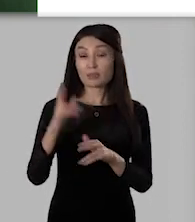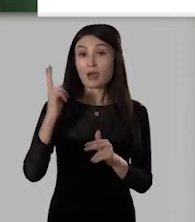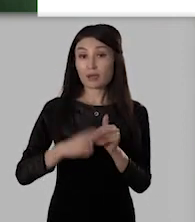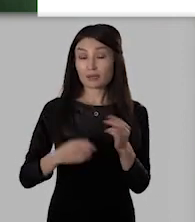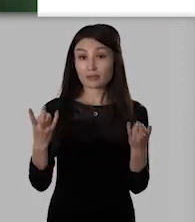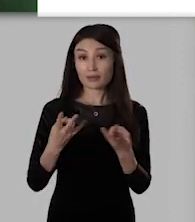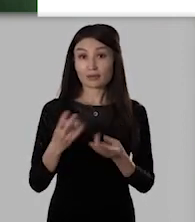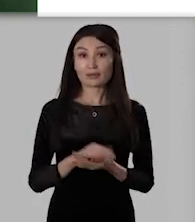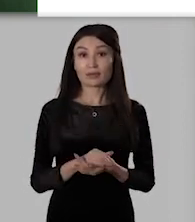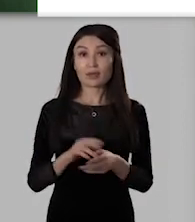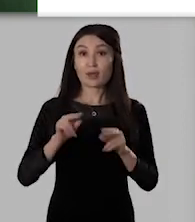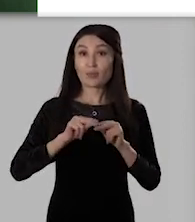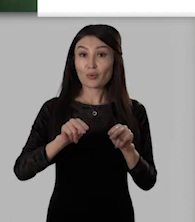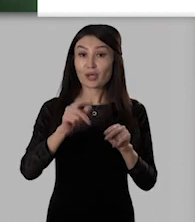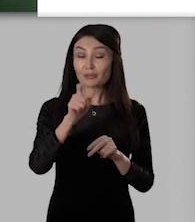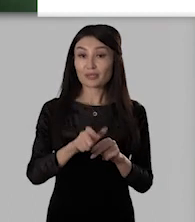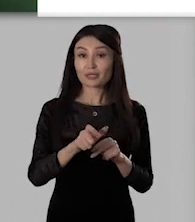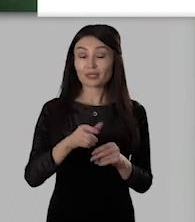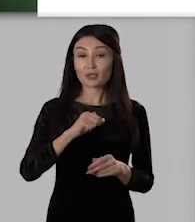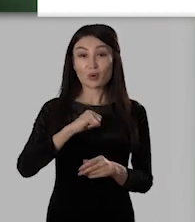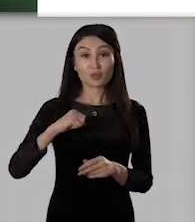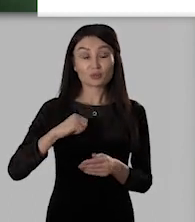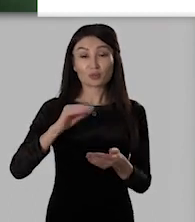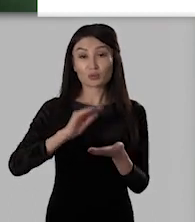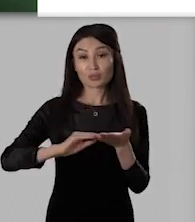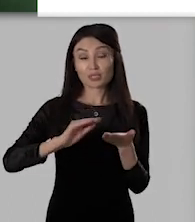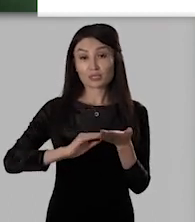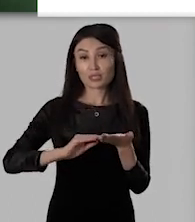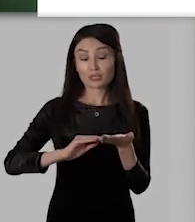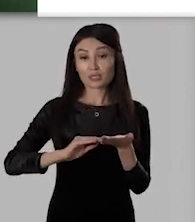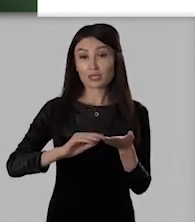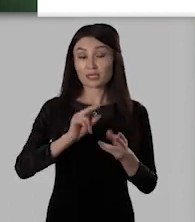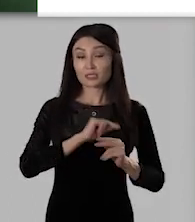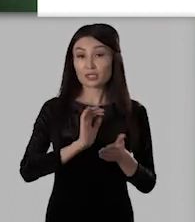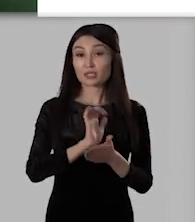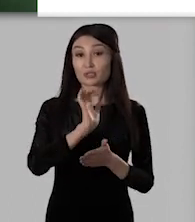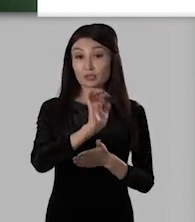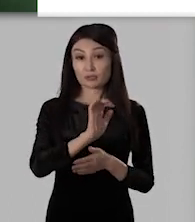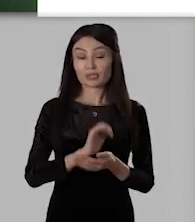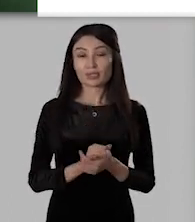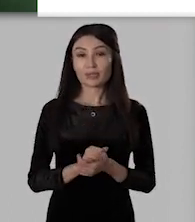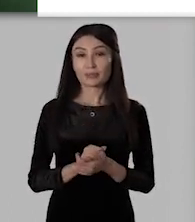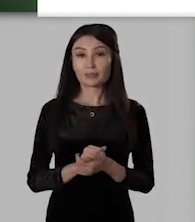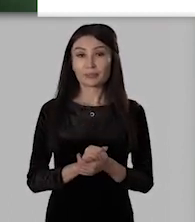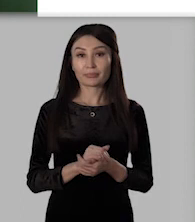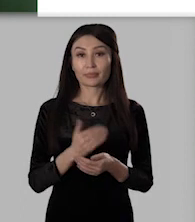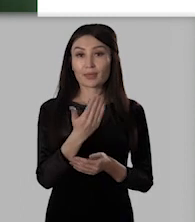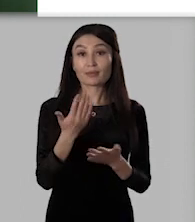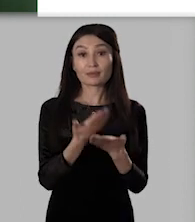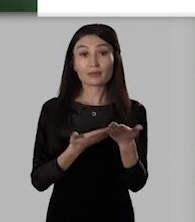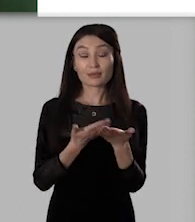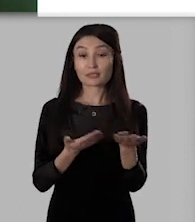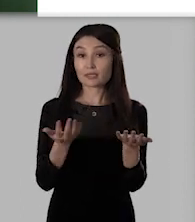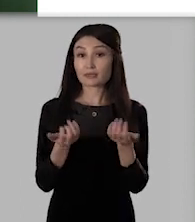аяктагыла. Мугалимиңерге өзүңөрдүн жазган жазуу ишиңерди жибергиле. Анын кеңештерин